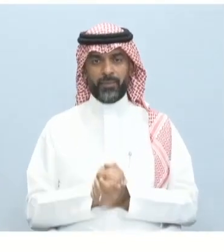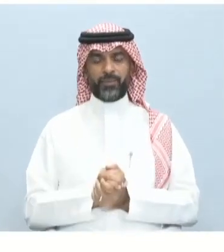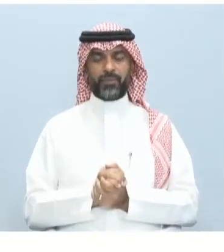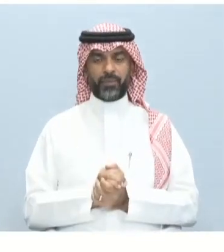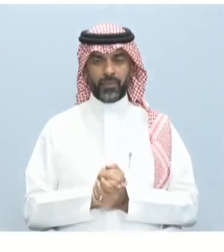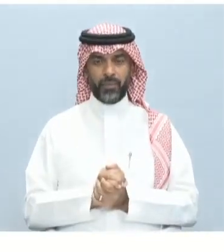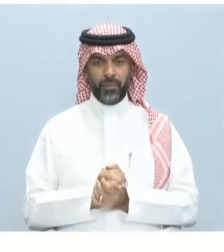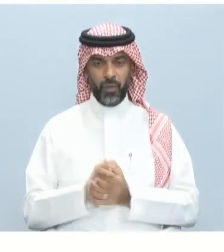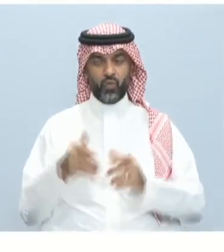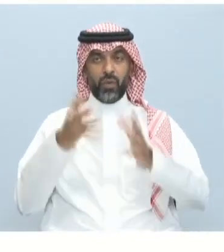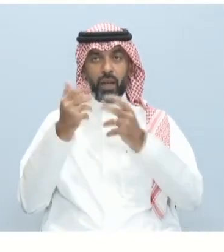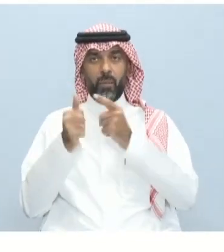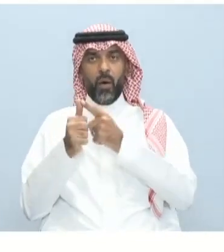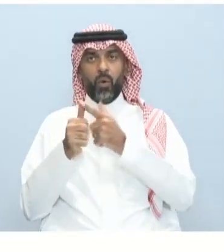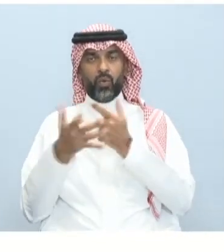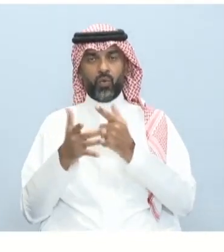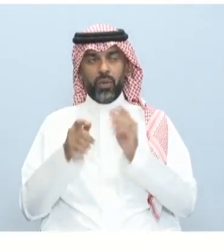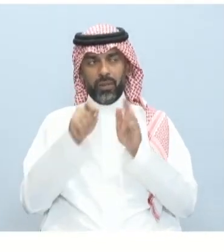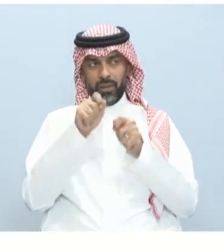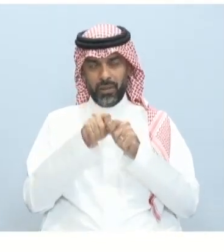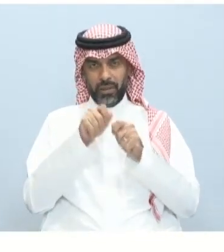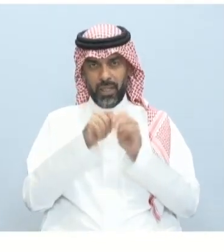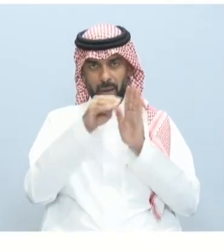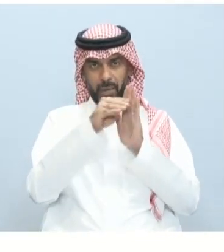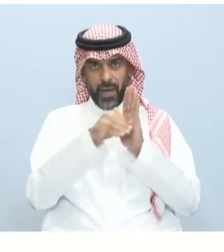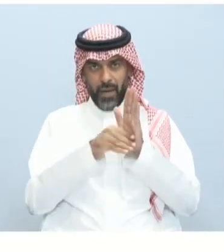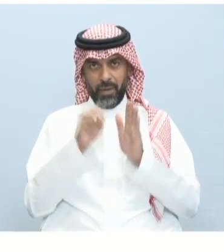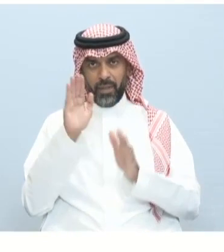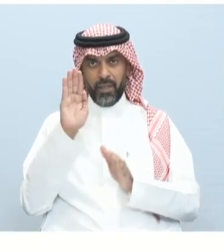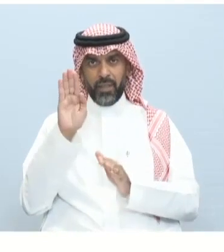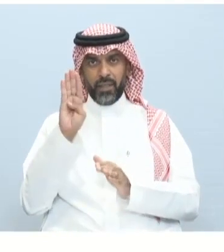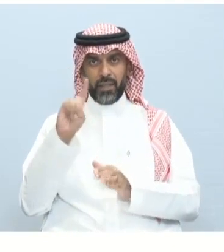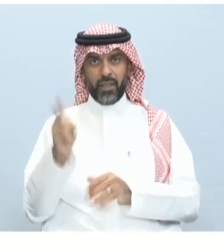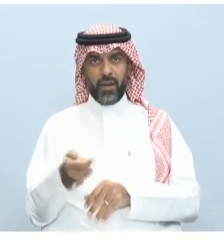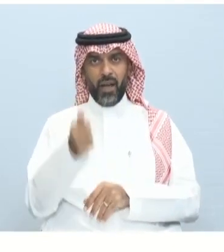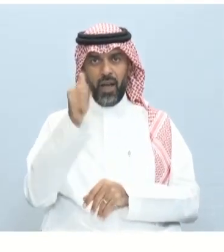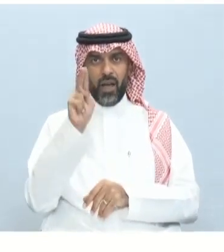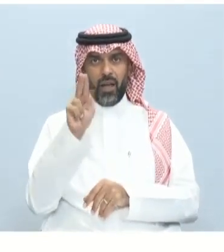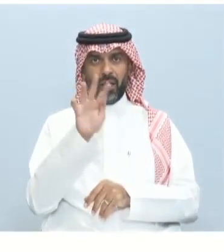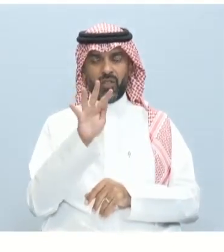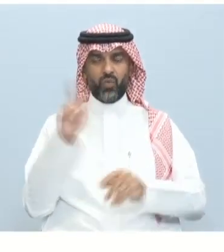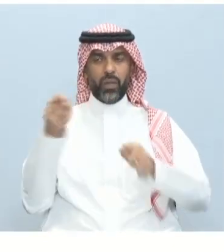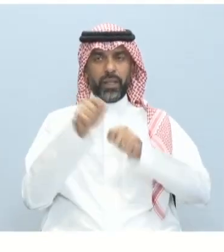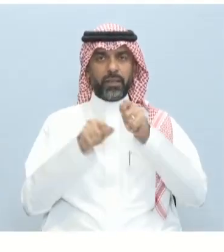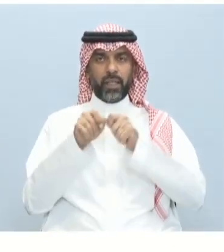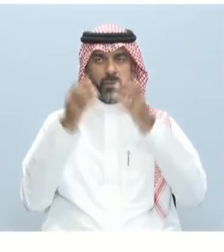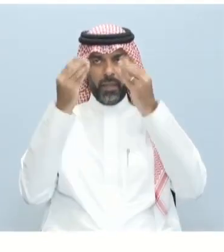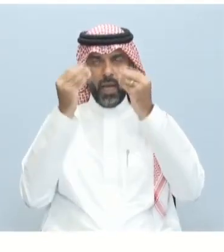ممتاز. الخطوة الأولى إنشاء برنامج سكراتش يستخدم نموذج تعلم الآلة الخاص